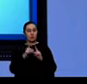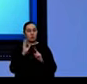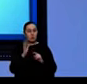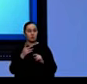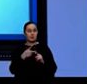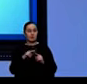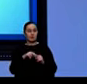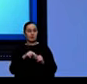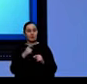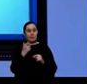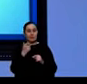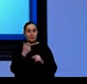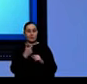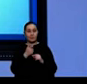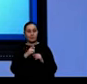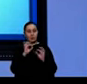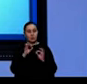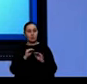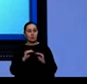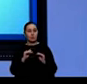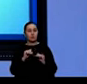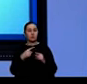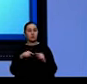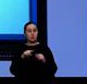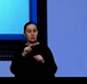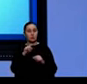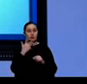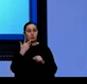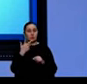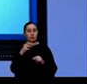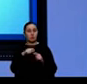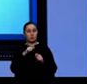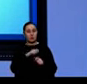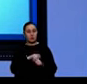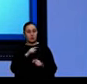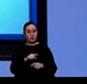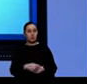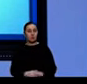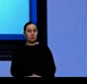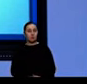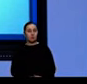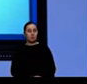aylantirsak, juda to'g'ri bolajonlar. Demak, 3 metr.